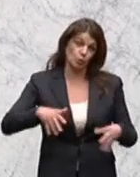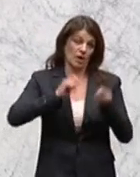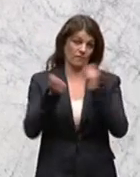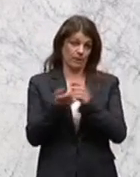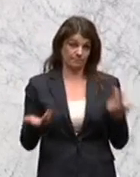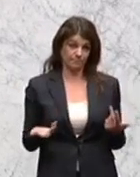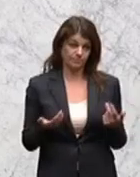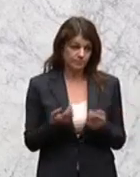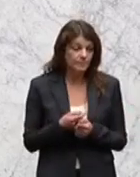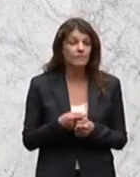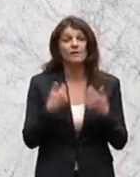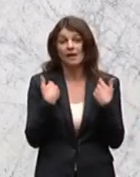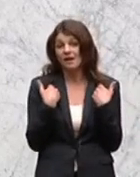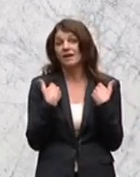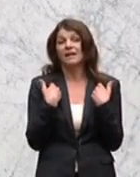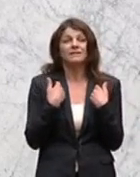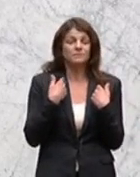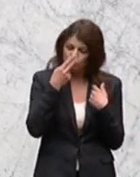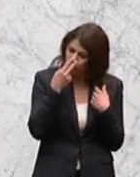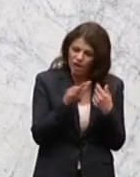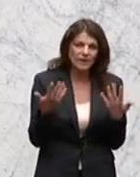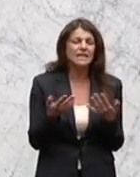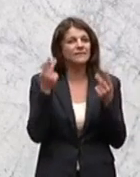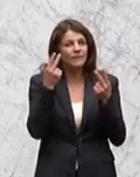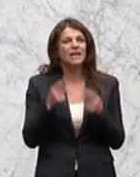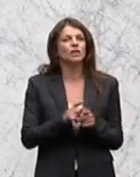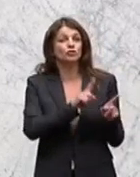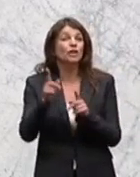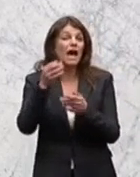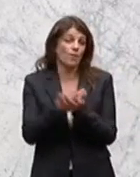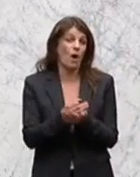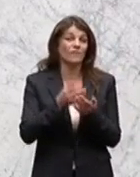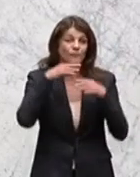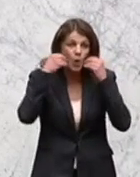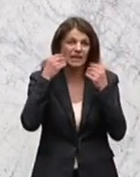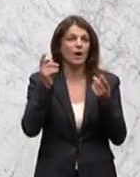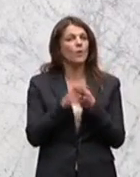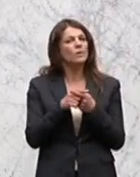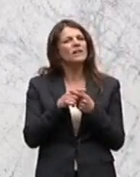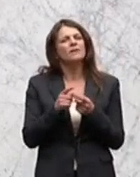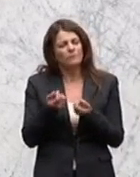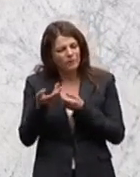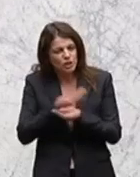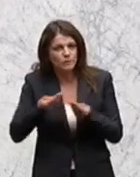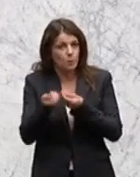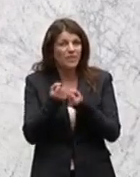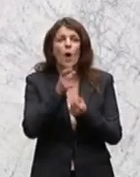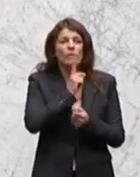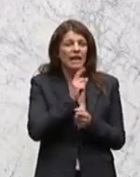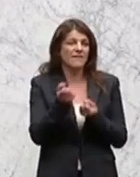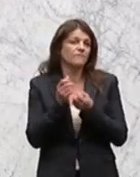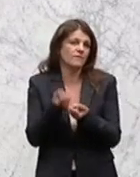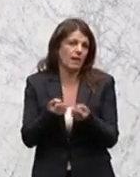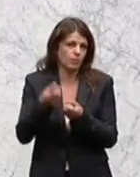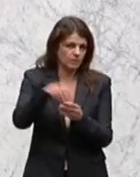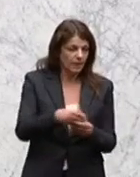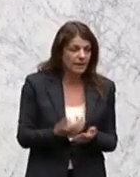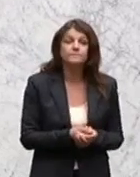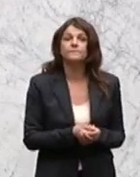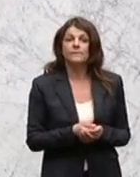Moment ein Flugzeug genau über dem Notausgang abstürzt. Das klingt zwar recht lustig, ist aber nicht lustig, wenn